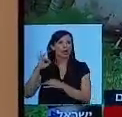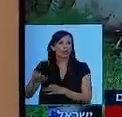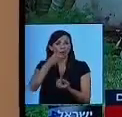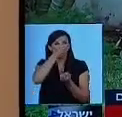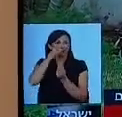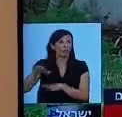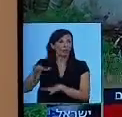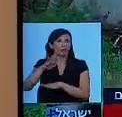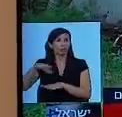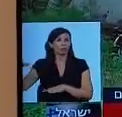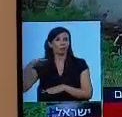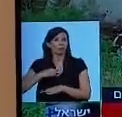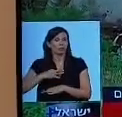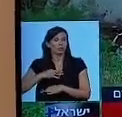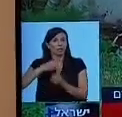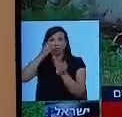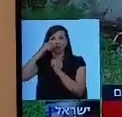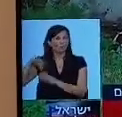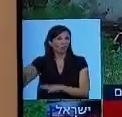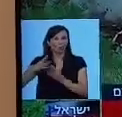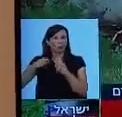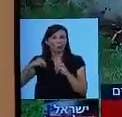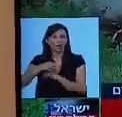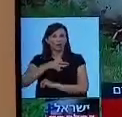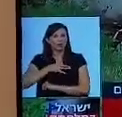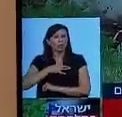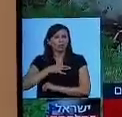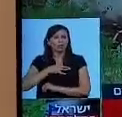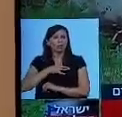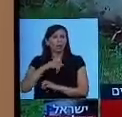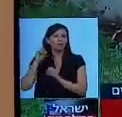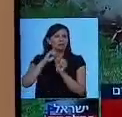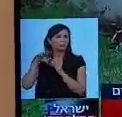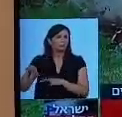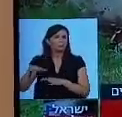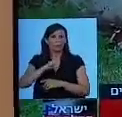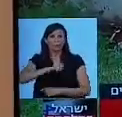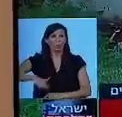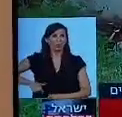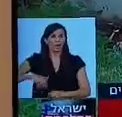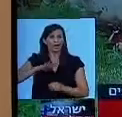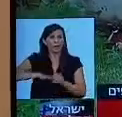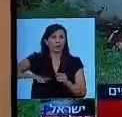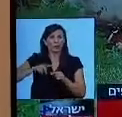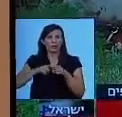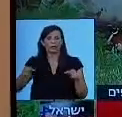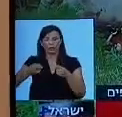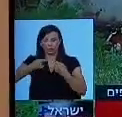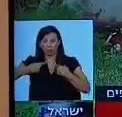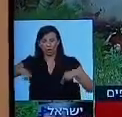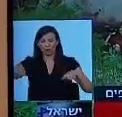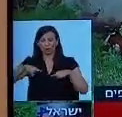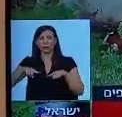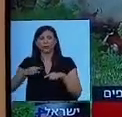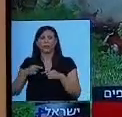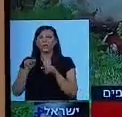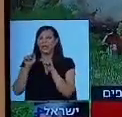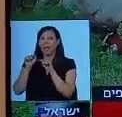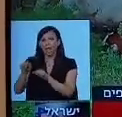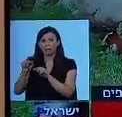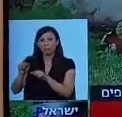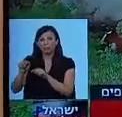הילדים שלי, הם הפקירו את המשפחה שלי, הם הפקירו את העוטף, את המועצה שלנו, הם הפקירו את כולנו. הם נתנו לזה